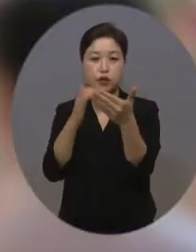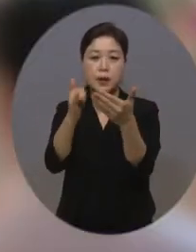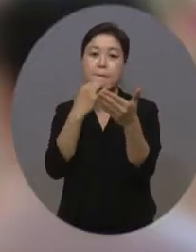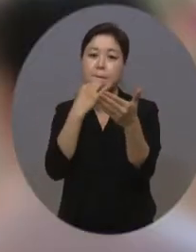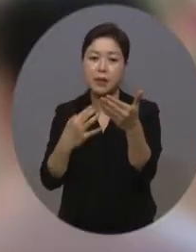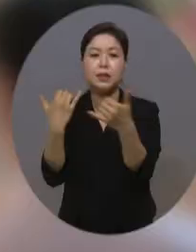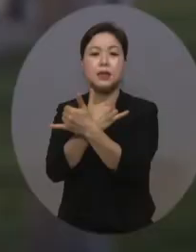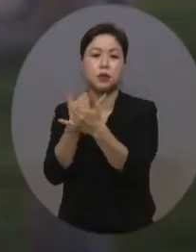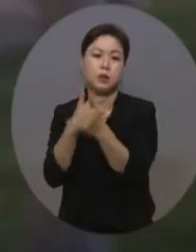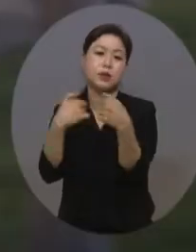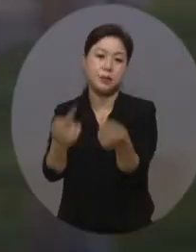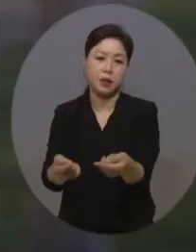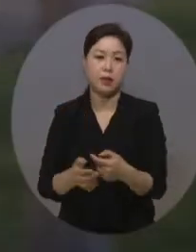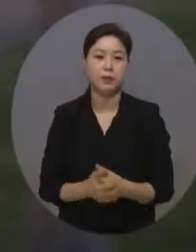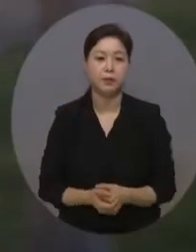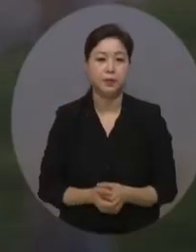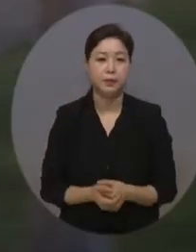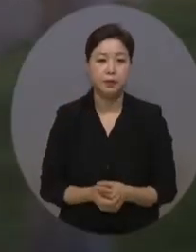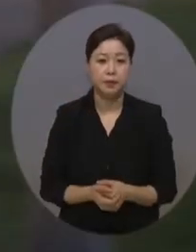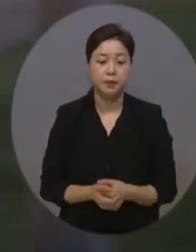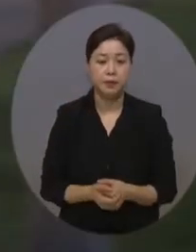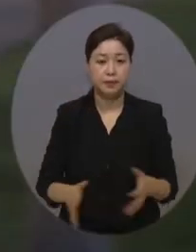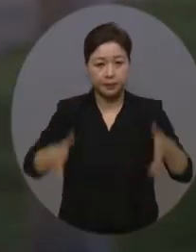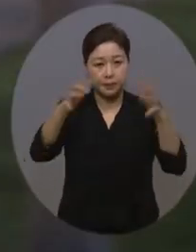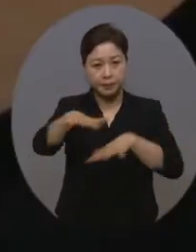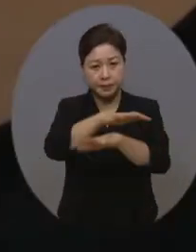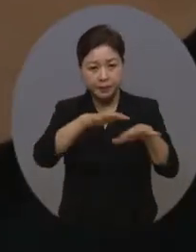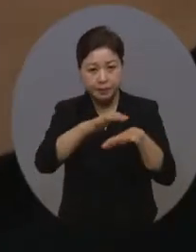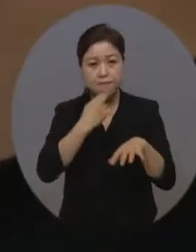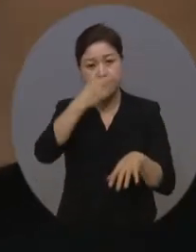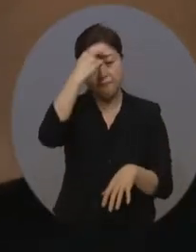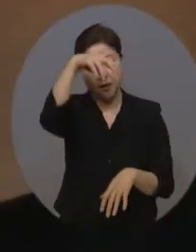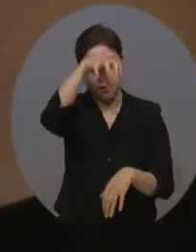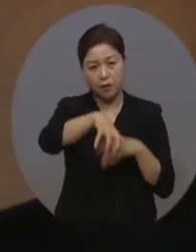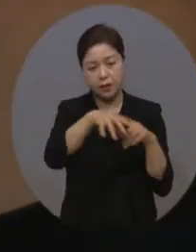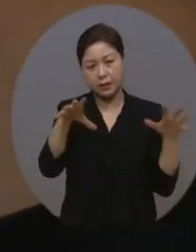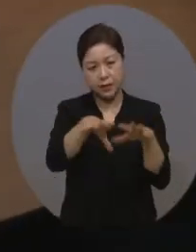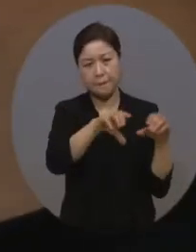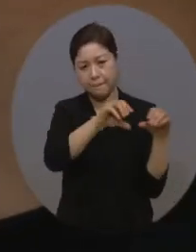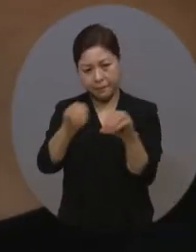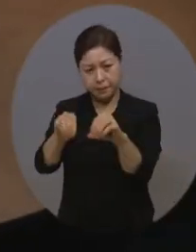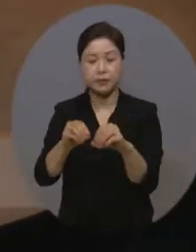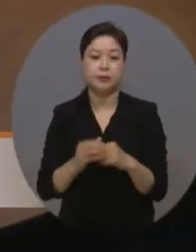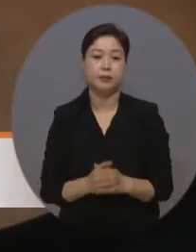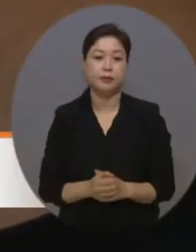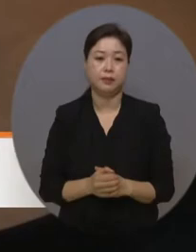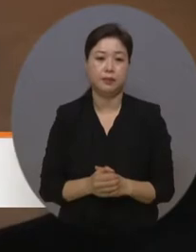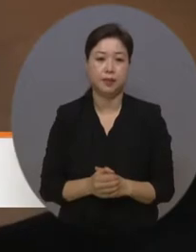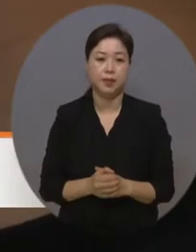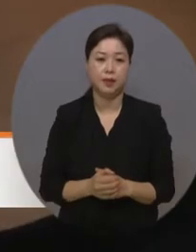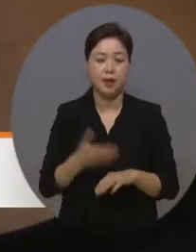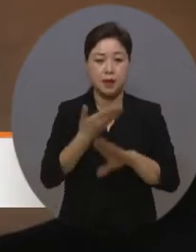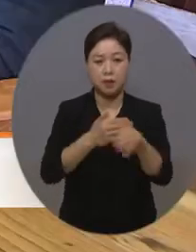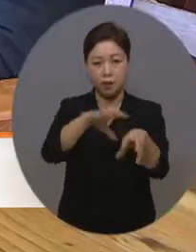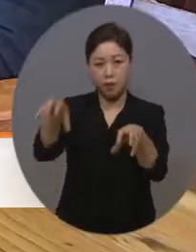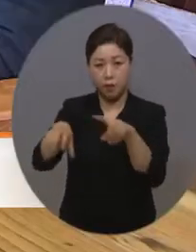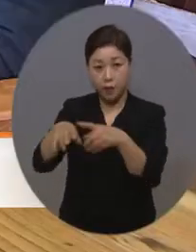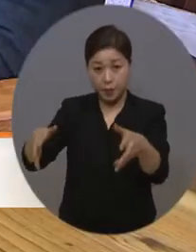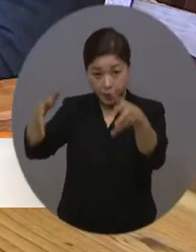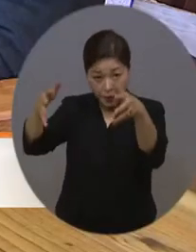가능합니다. 다중이용시설 중 유흥시설 전체는 집합이 금지되며 나머지 모든